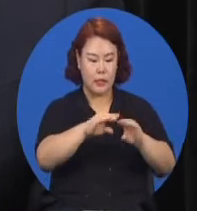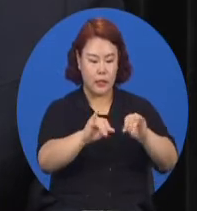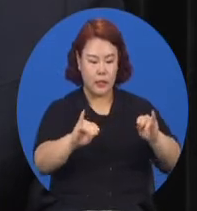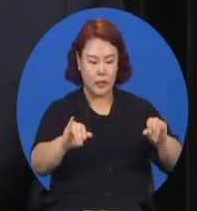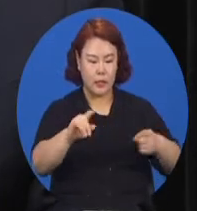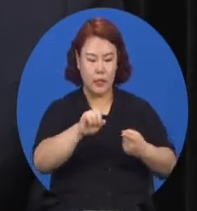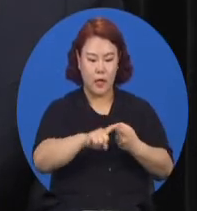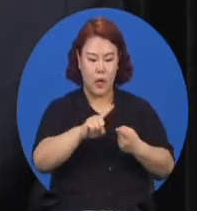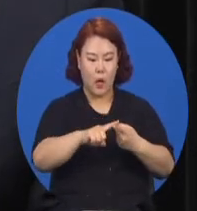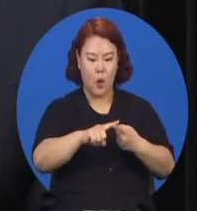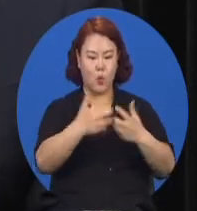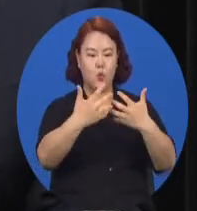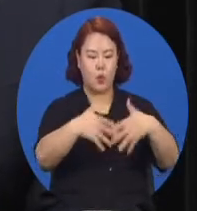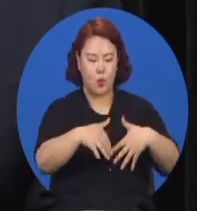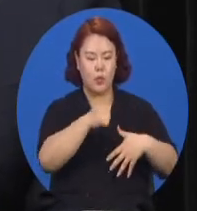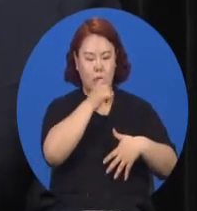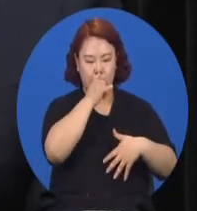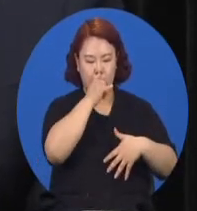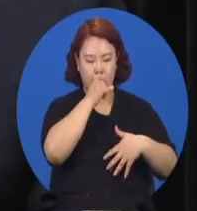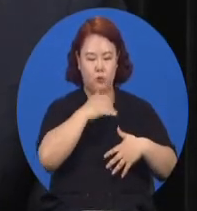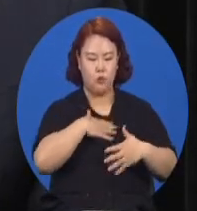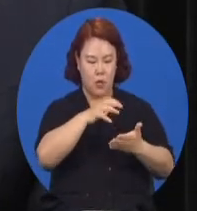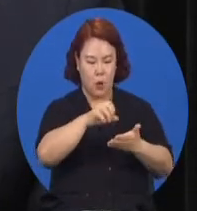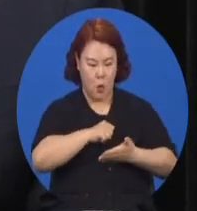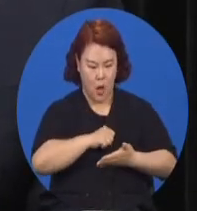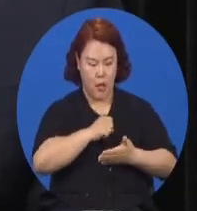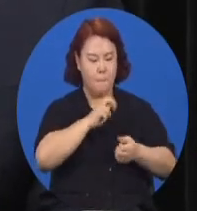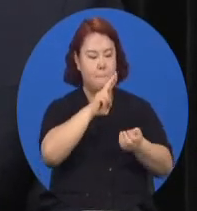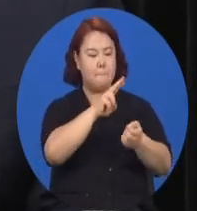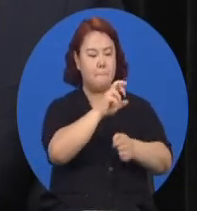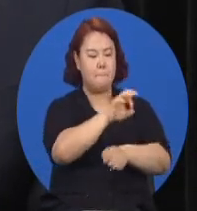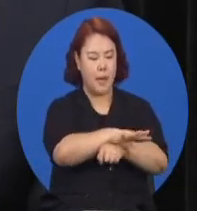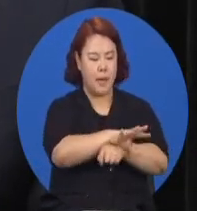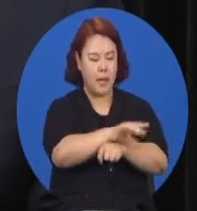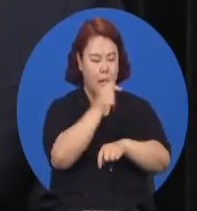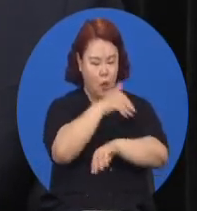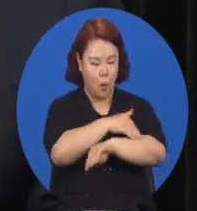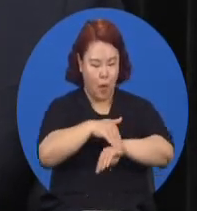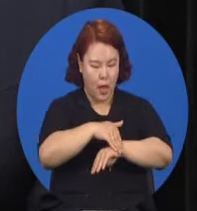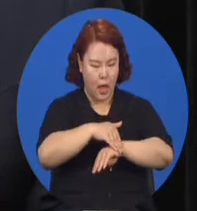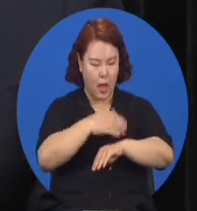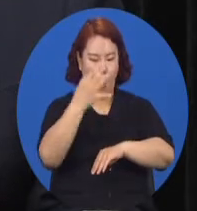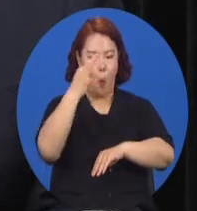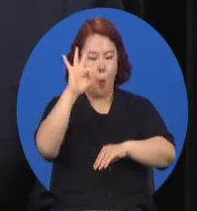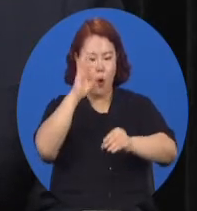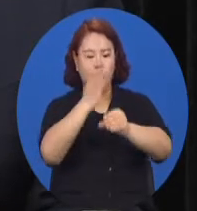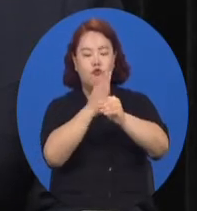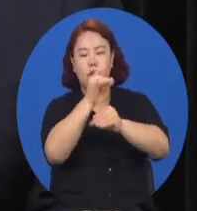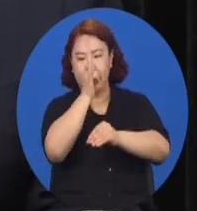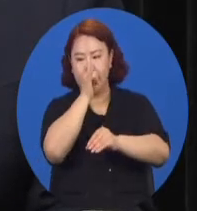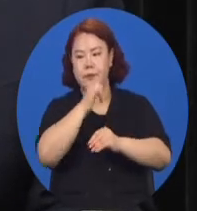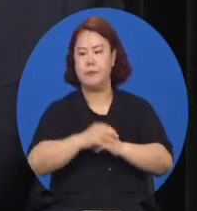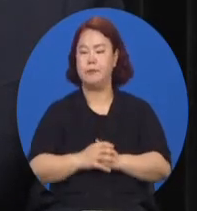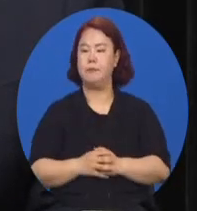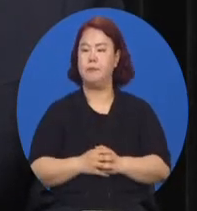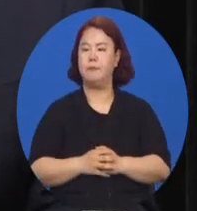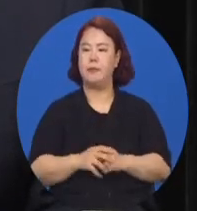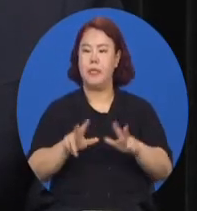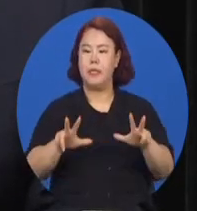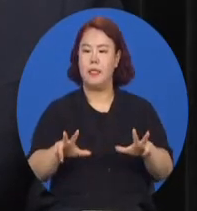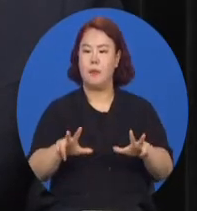또 조건부로 이 성토를 해서 매입을 하는 계획을 승인받고 있습니다. 이제